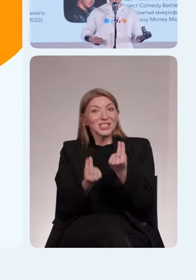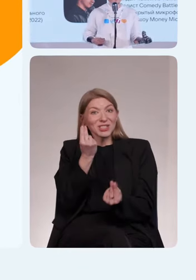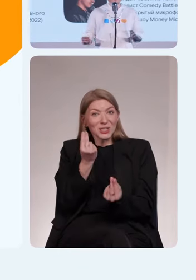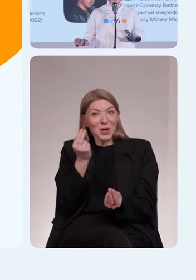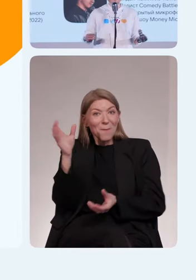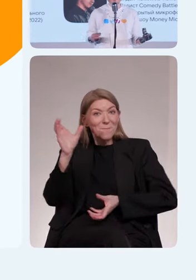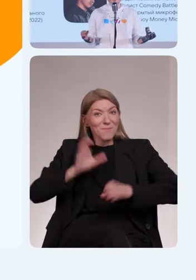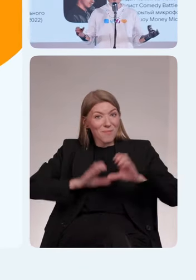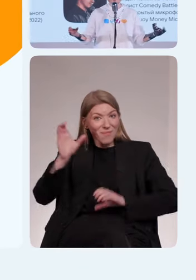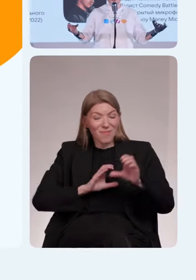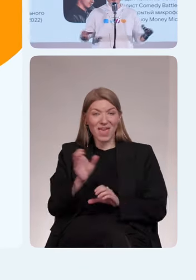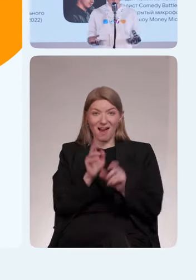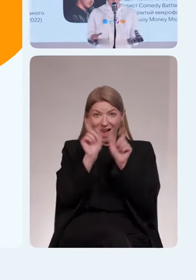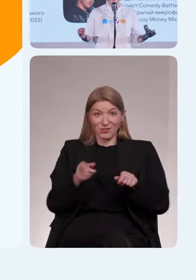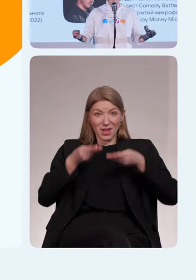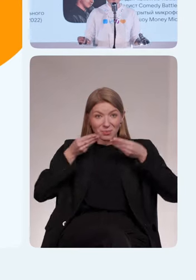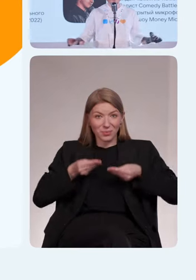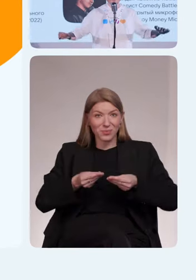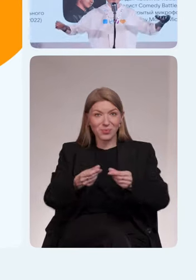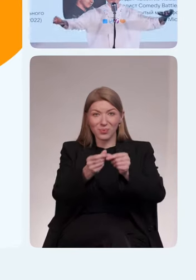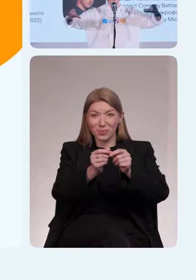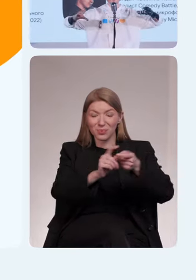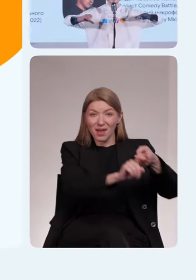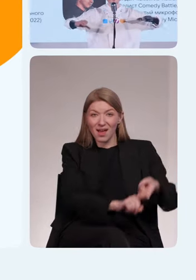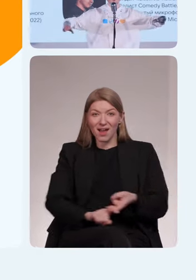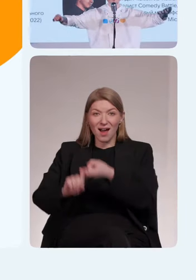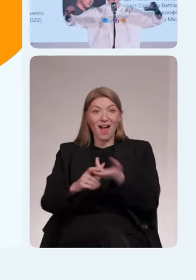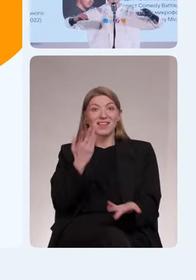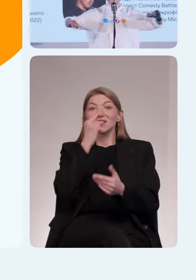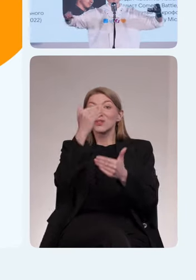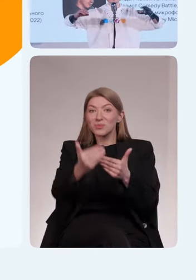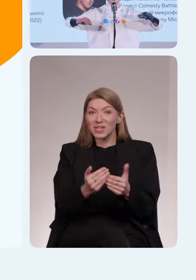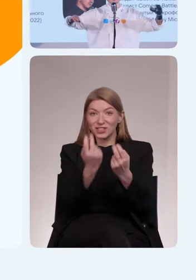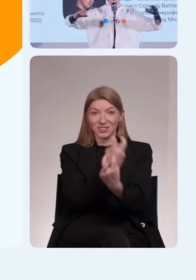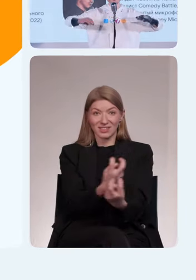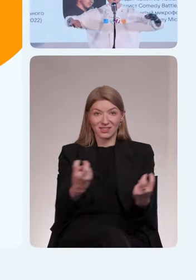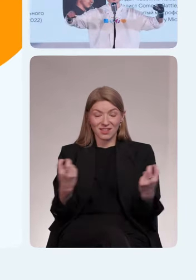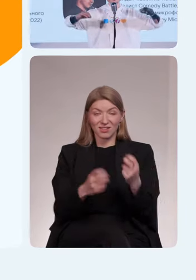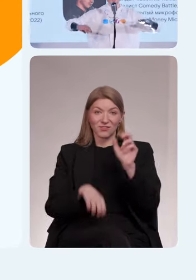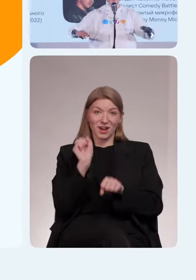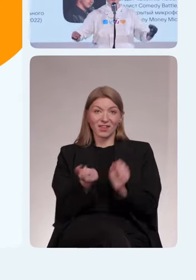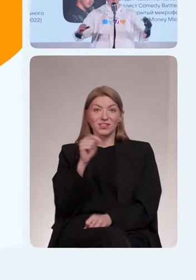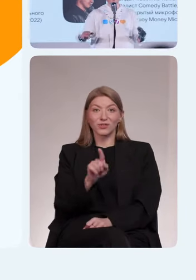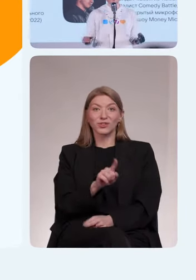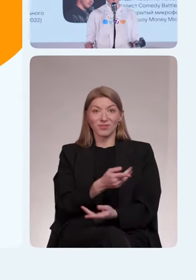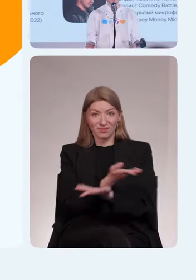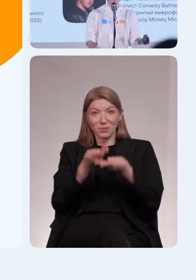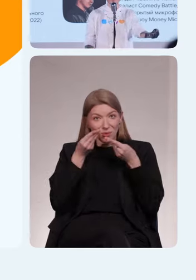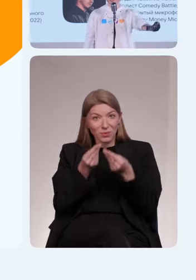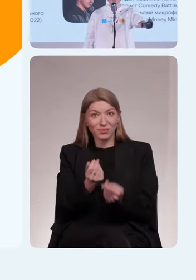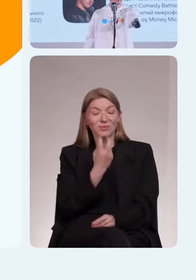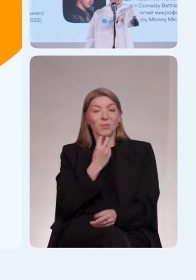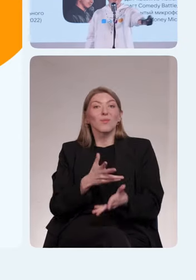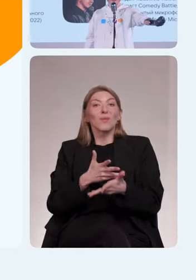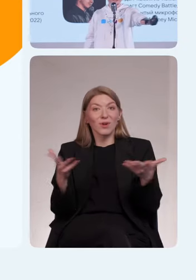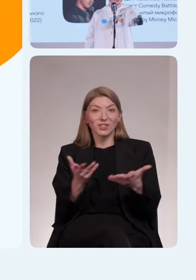от людей передается как ковид. Если близко сидеть, то вероятность того, что будет смешнее, она увеличивается. Поэтому,